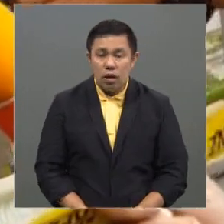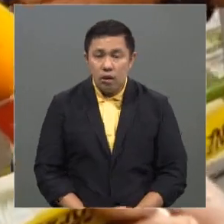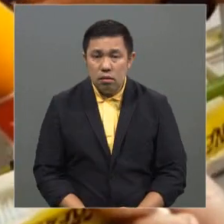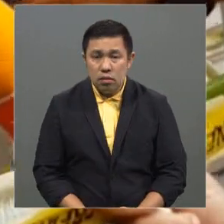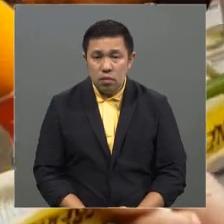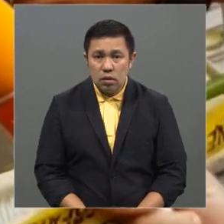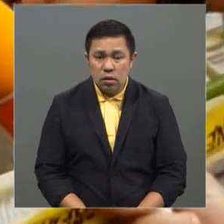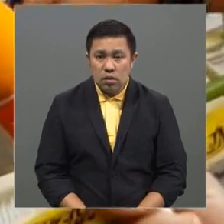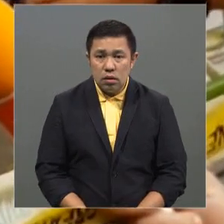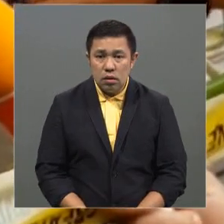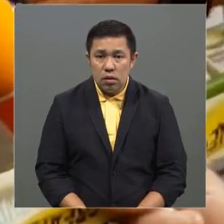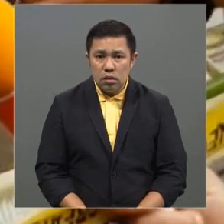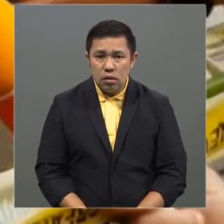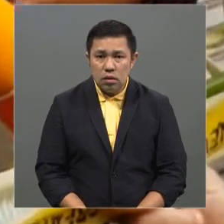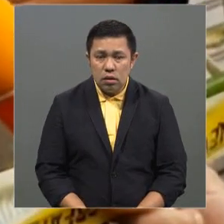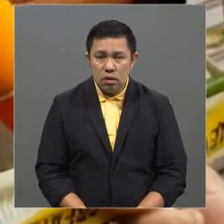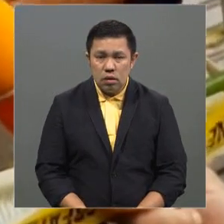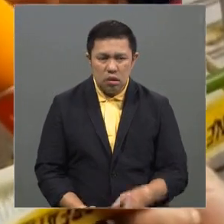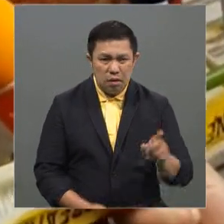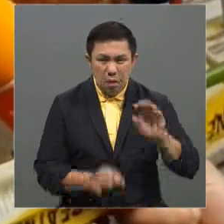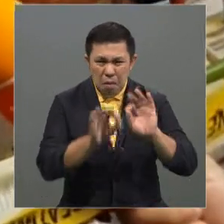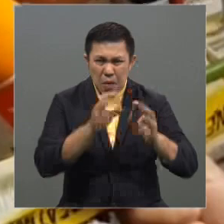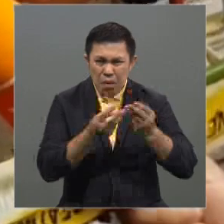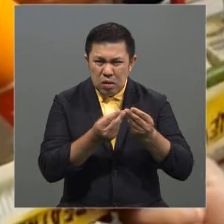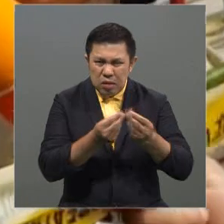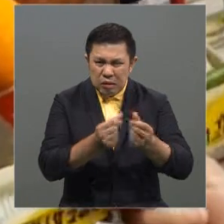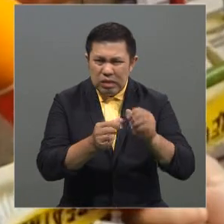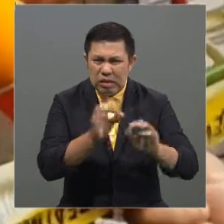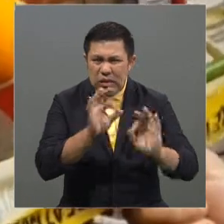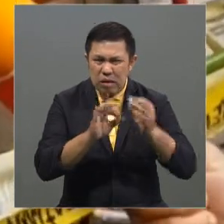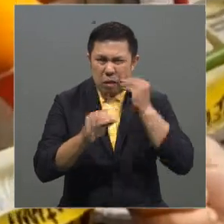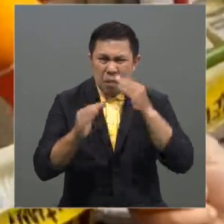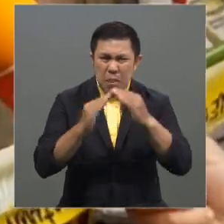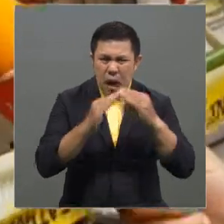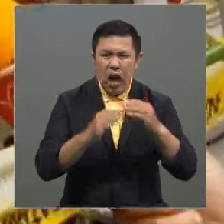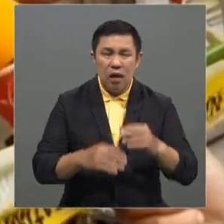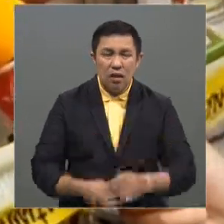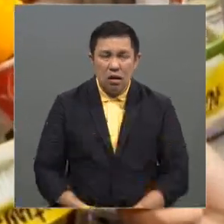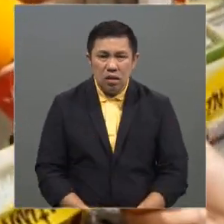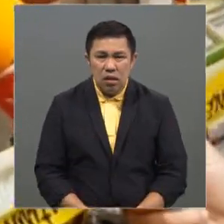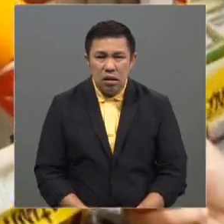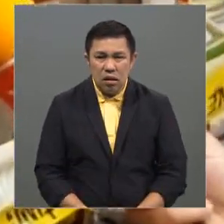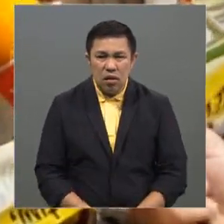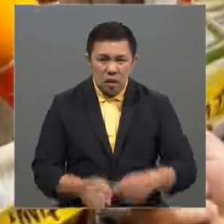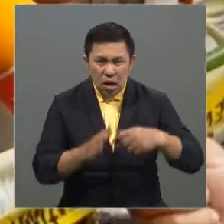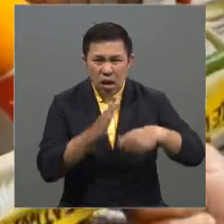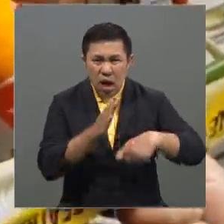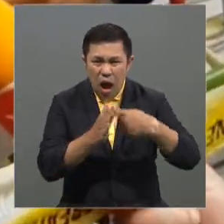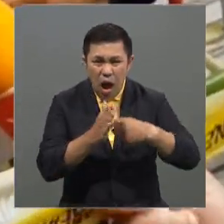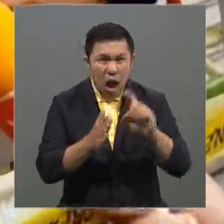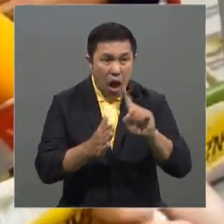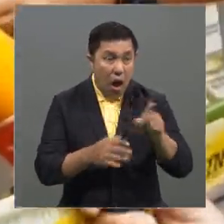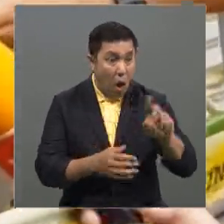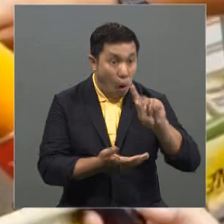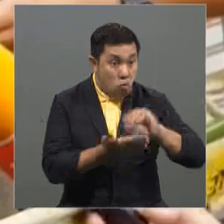ายที่ตรงนี้มันข้อจริงมันเกิดจากแ ผน ข่าวลือก็คือข่าวลือนะครับข้อจริงก็มีข้อเท็จจริงนะครับถ้าใคร